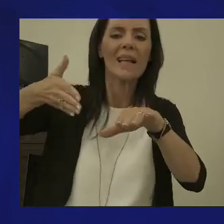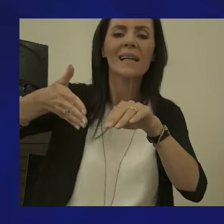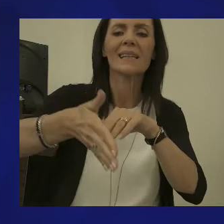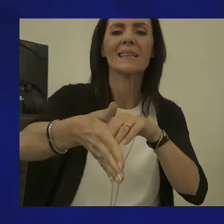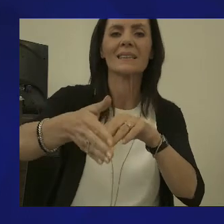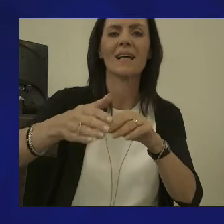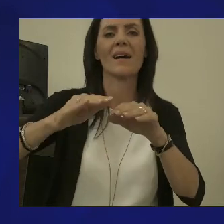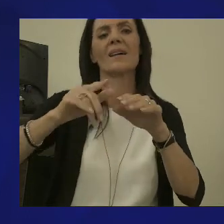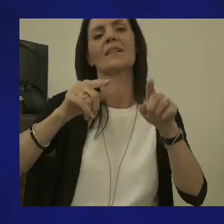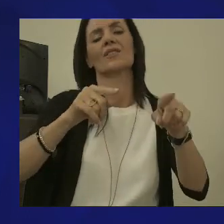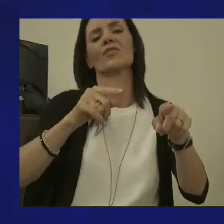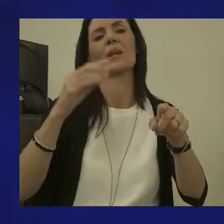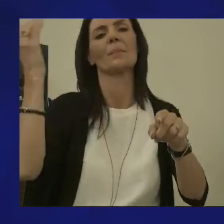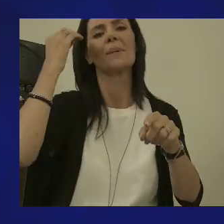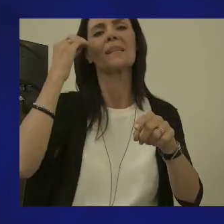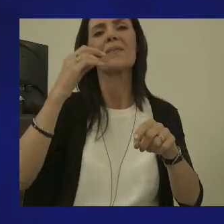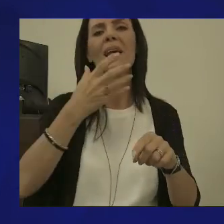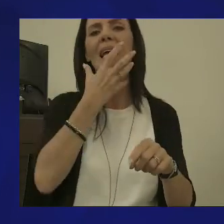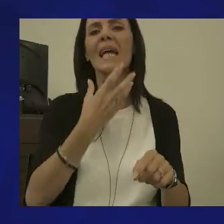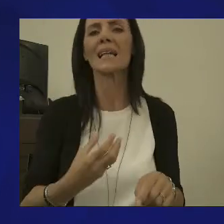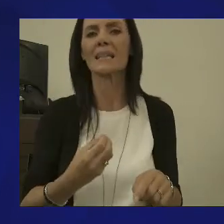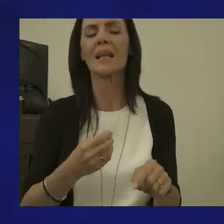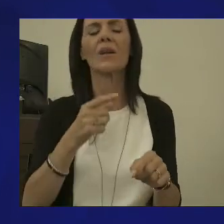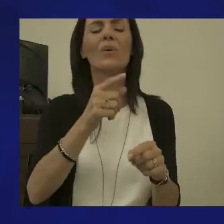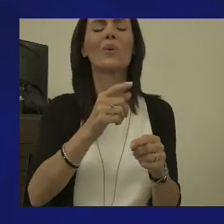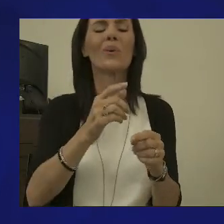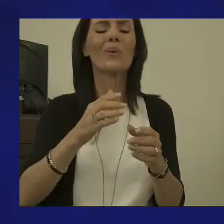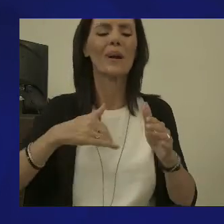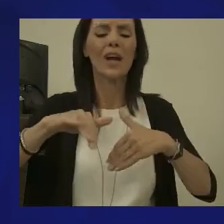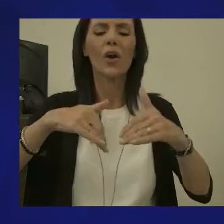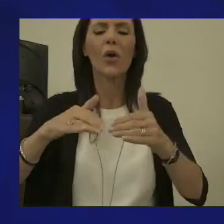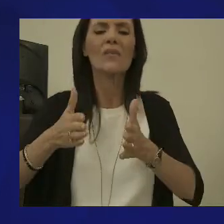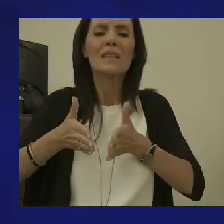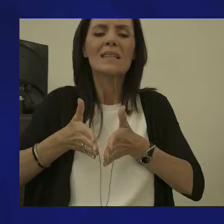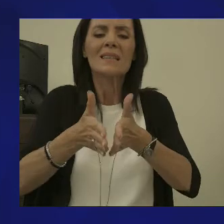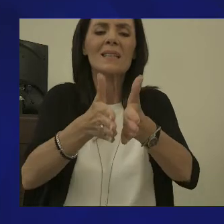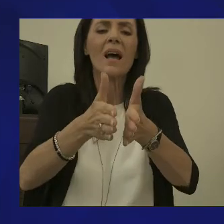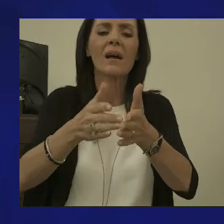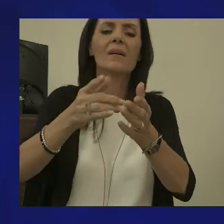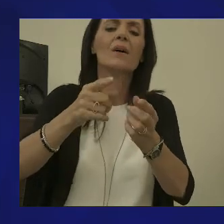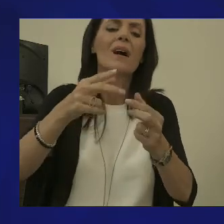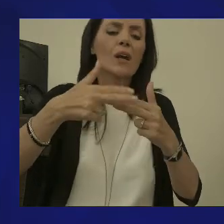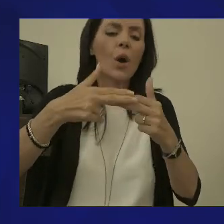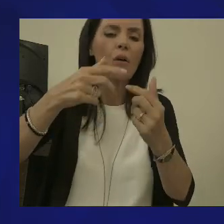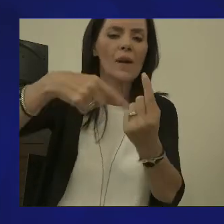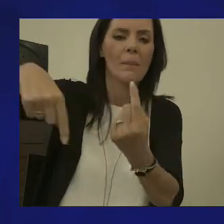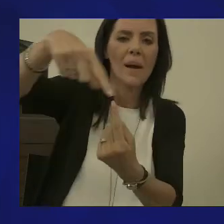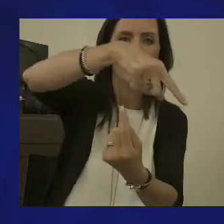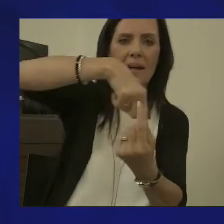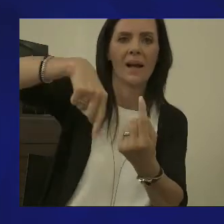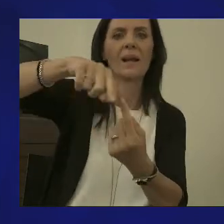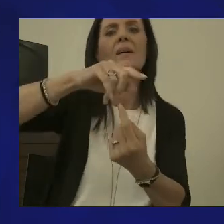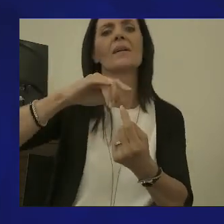לאגף החדש של בית ספר הרצל, רחוב צר, חד סטרי, קרוב למעגל תנועה, כאשר המדרכות